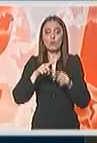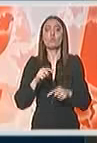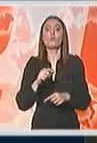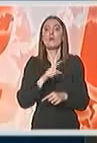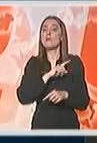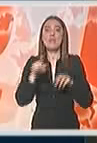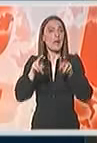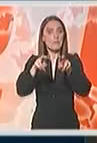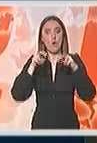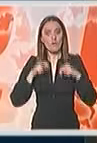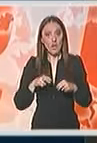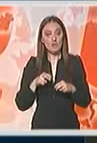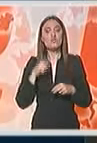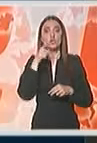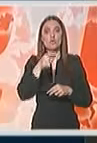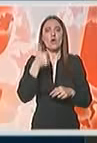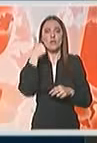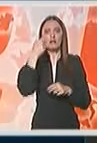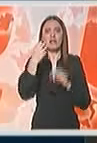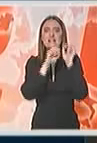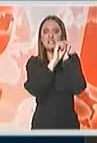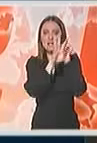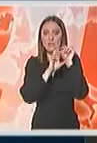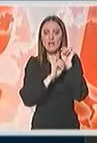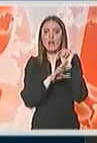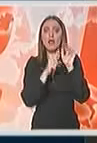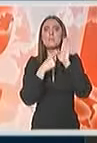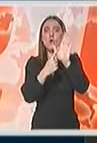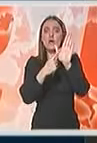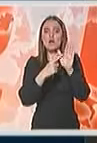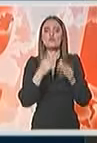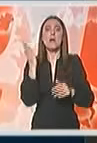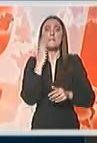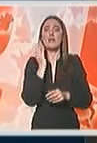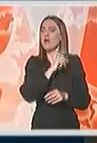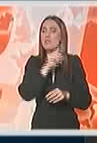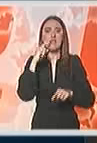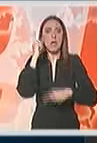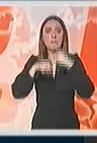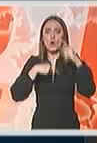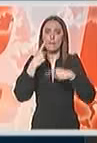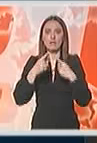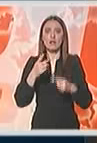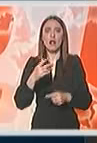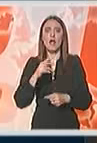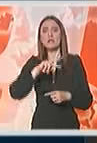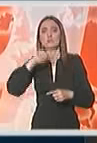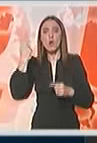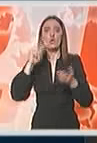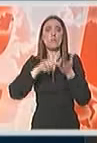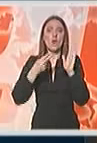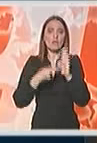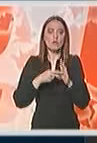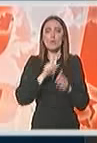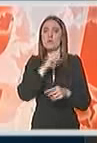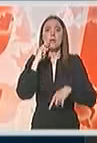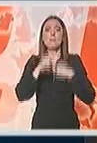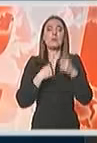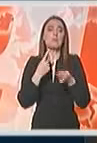ne povlači se i da je to jedan signal da se pokazuje da Amerika nije promenila spoljnu politiku i nije promenila